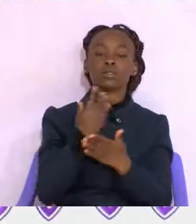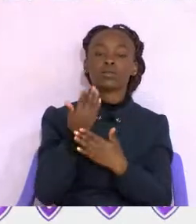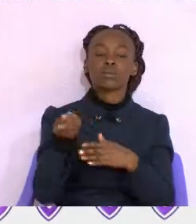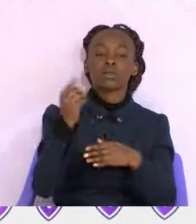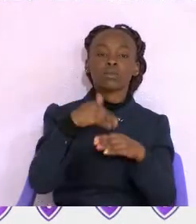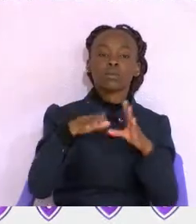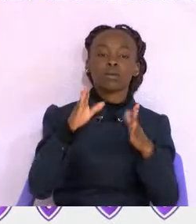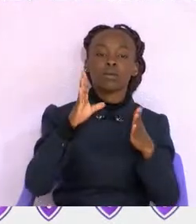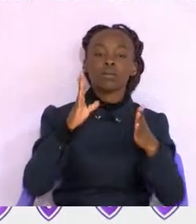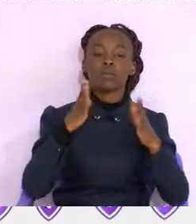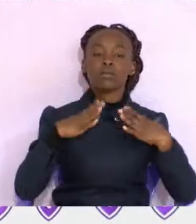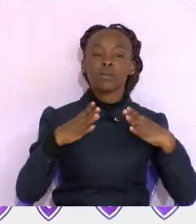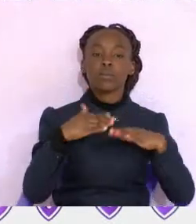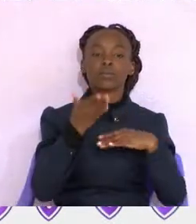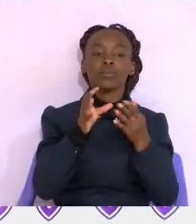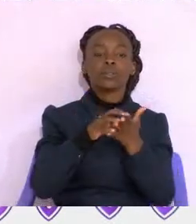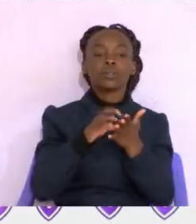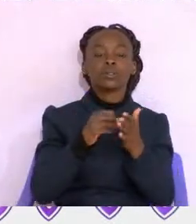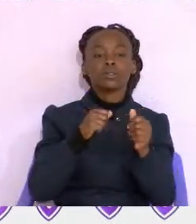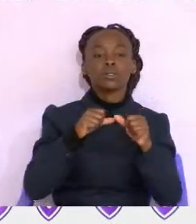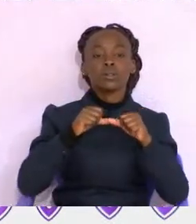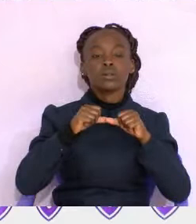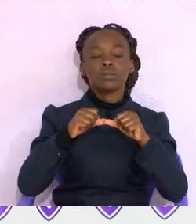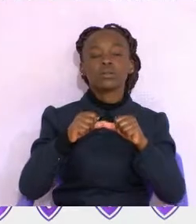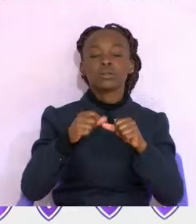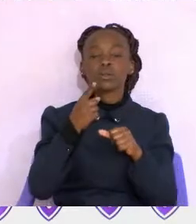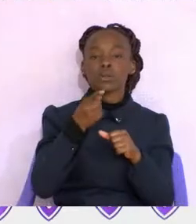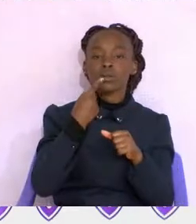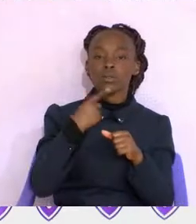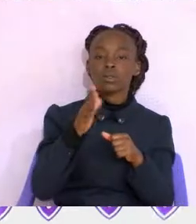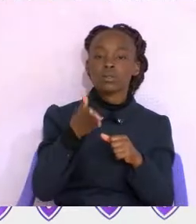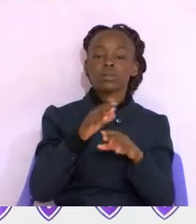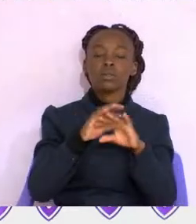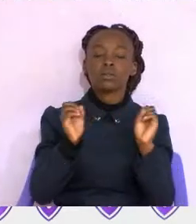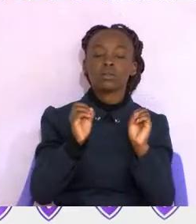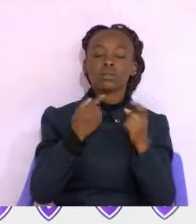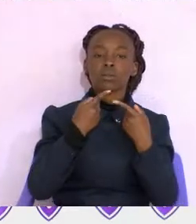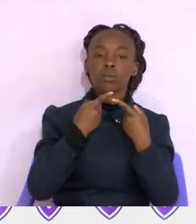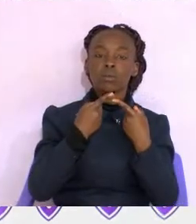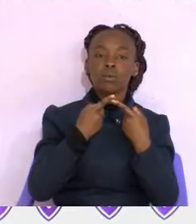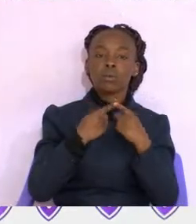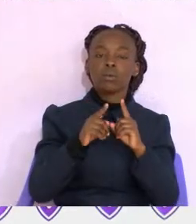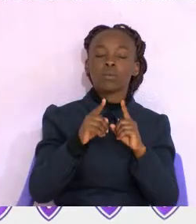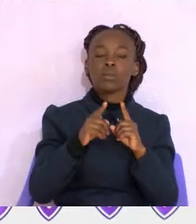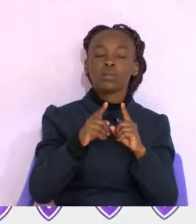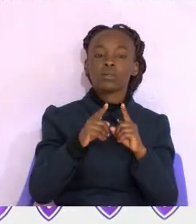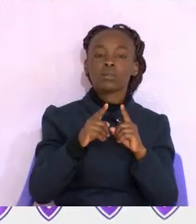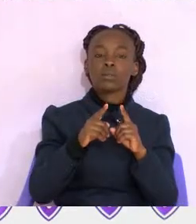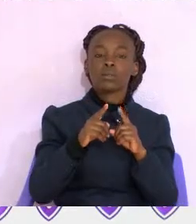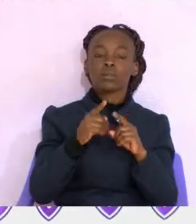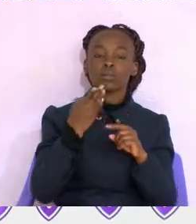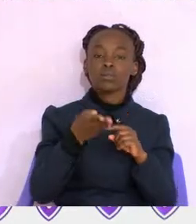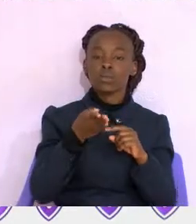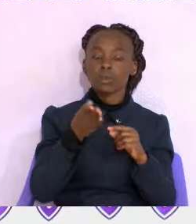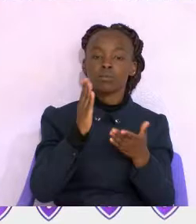Kuna hali wapendwa inaendelea. Na hauwezi kupuuza ukaseme haiko, iko. Bwana Yesu asifiwe. Lakini leo unataka kusema